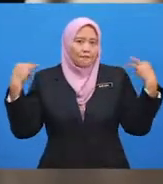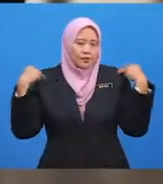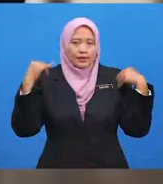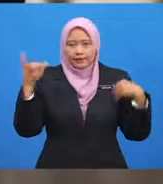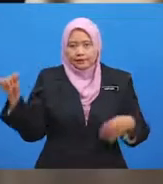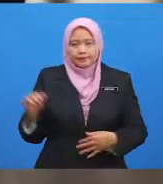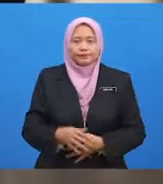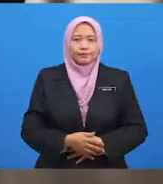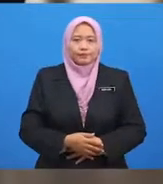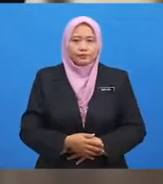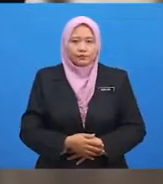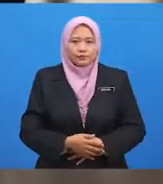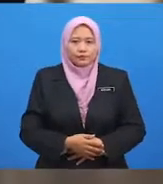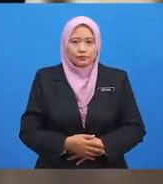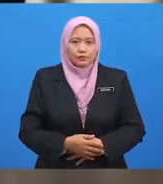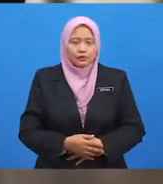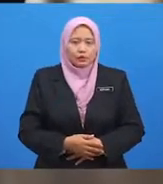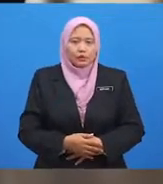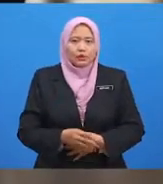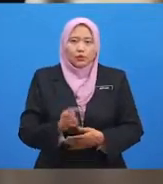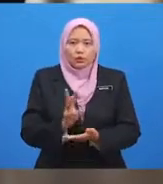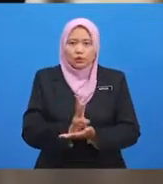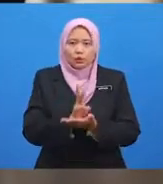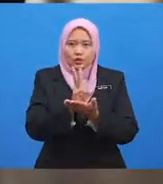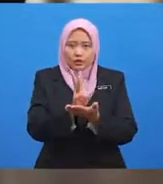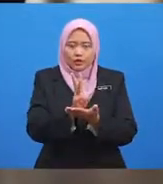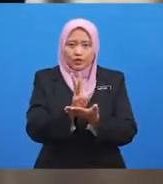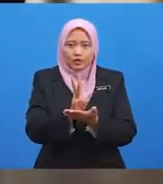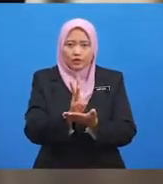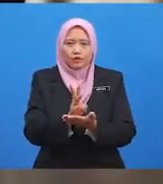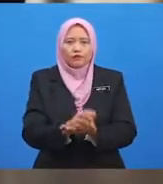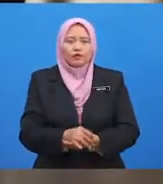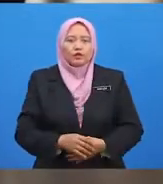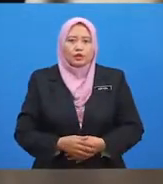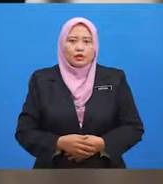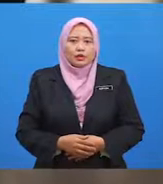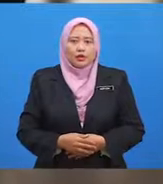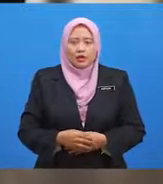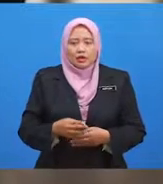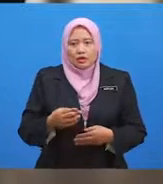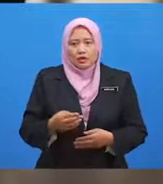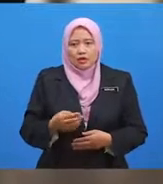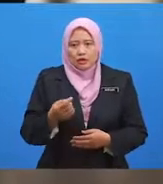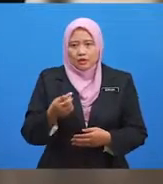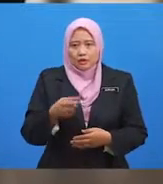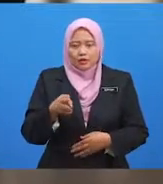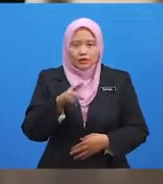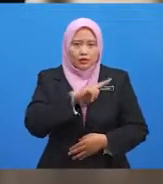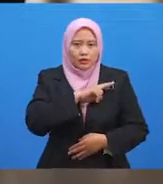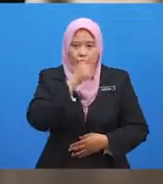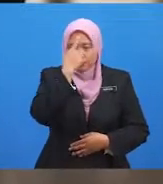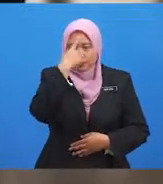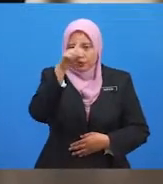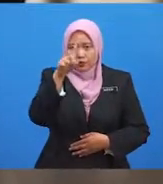pembangunan umat Islam Islam menggalakkan umatnya supaya mewakafkan hartanya untuk kepentingan